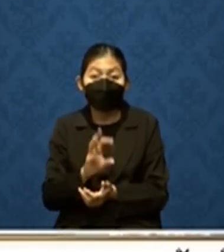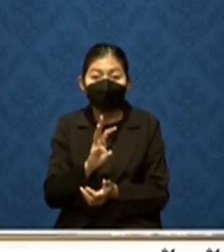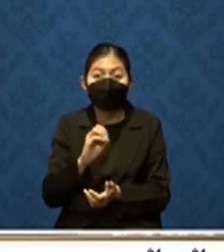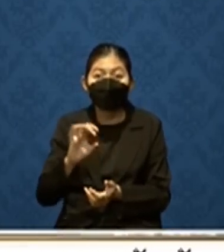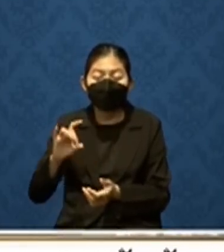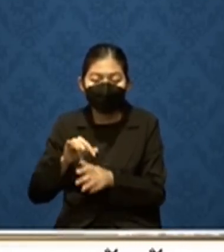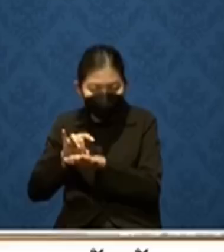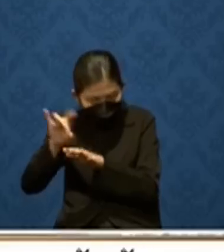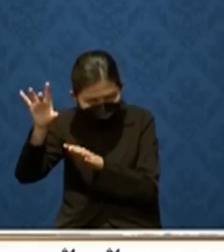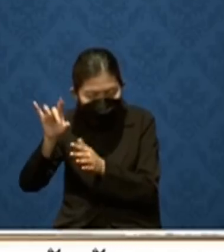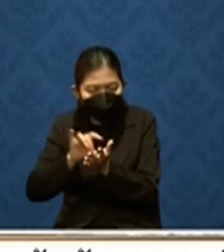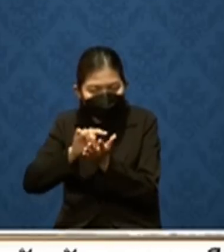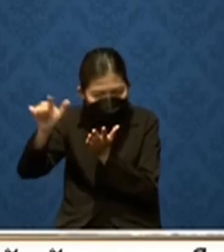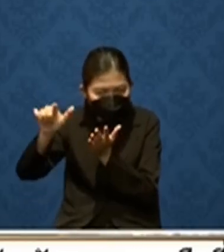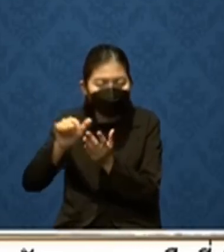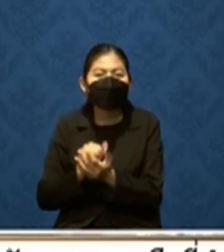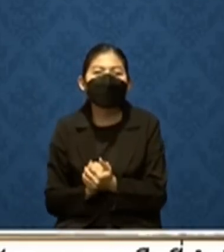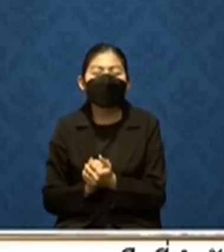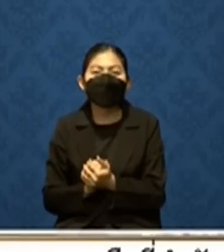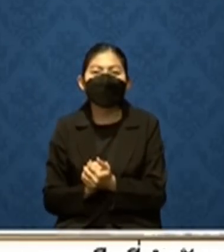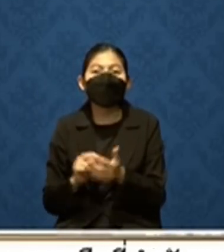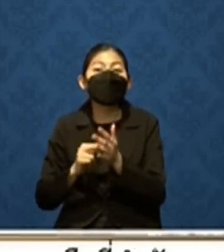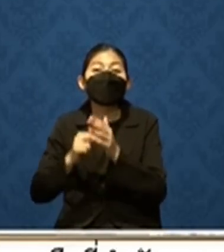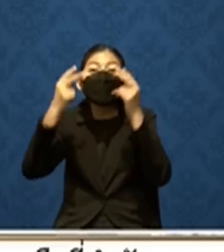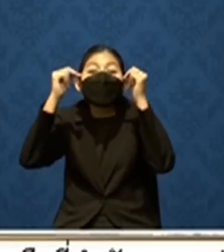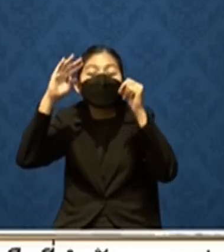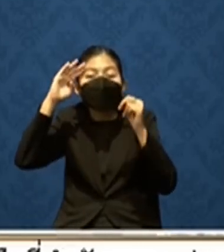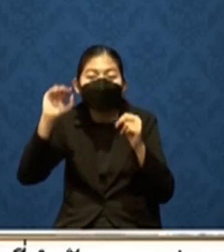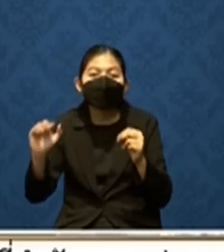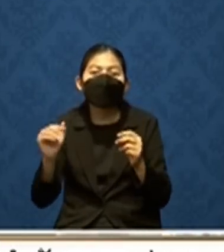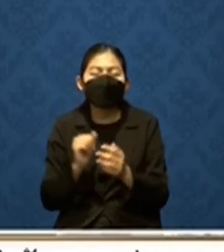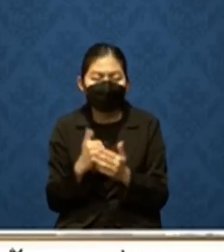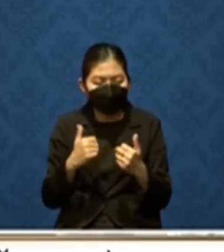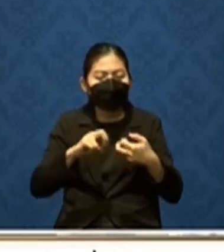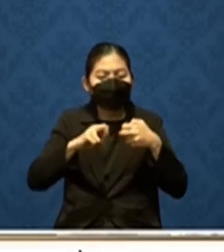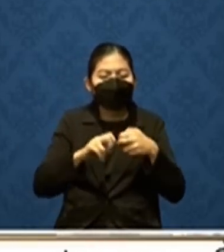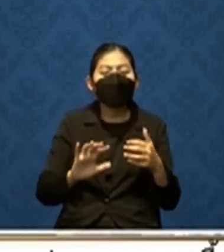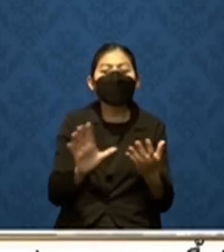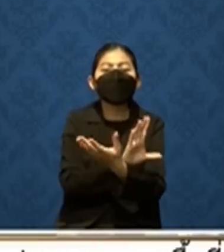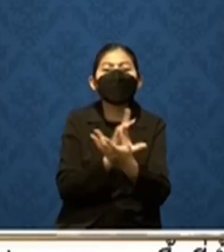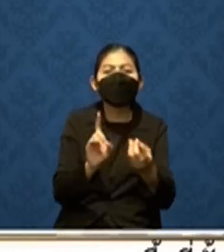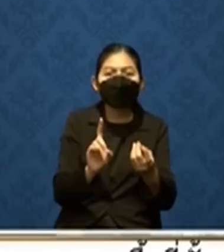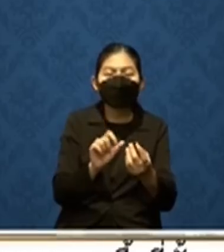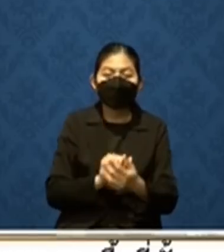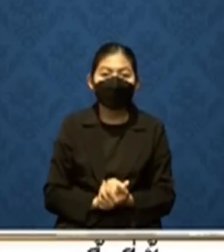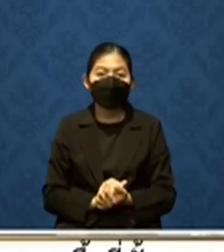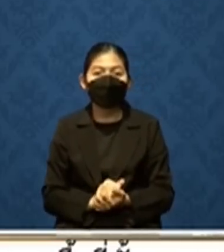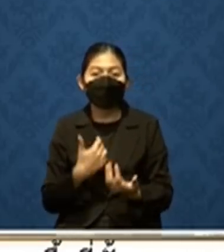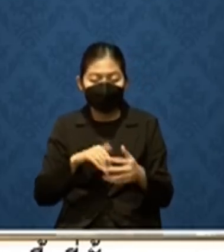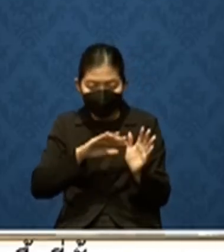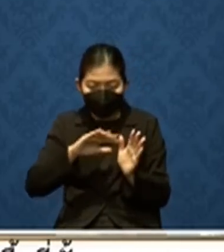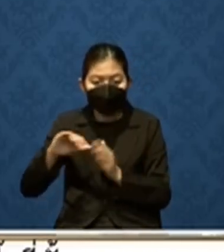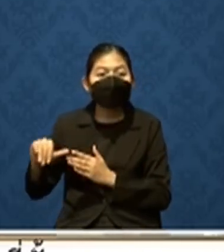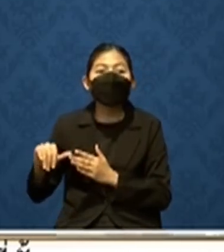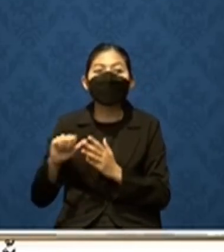จะทำอะไรอยู่กรมครับนี่คือความล้มเหลวทางด้านสังคมถ้าผมไปอีกด้านหนึ่ง